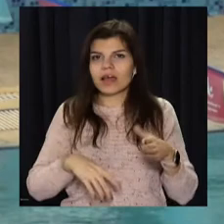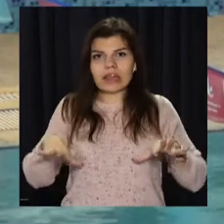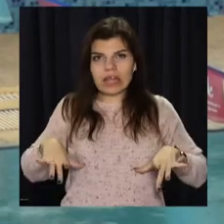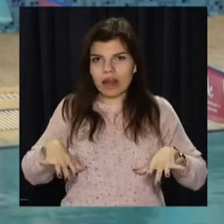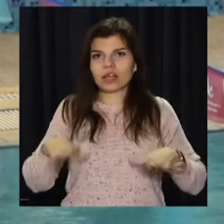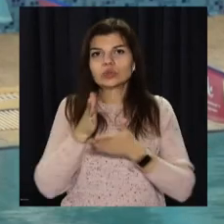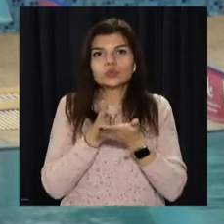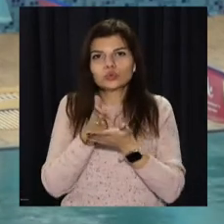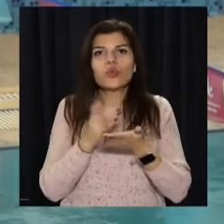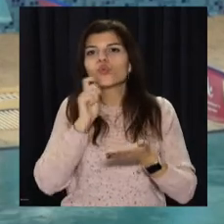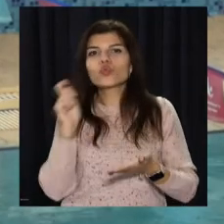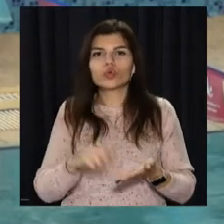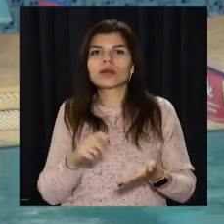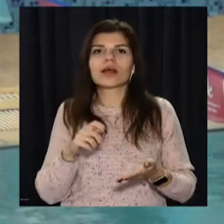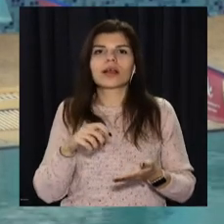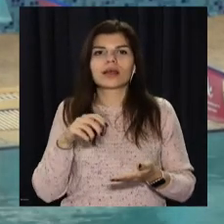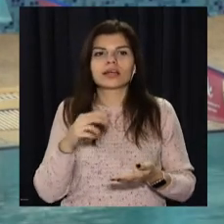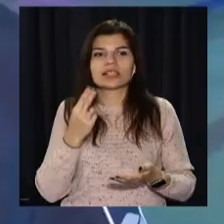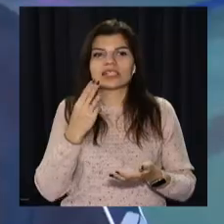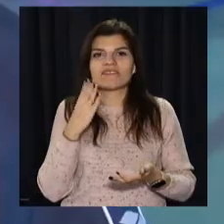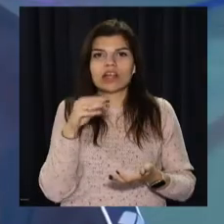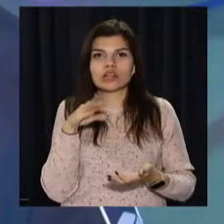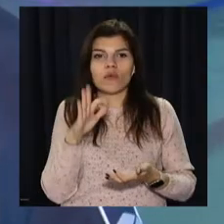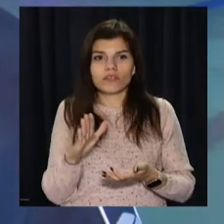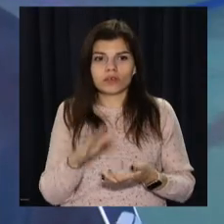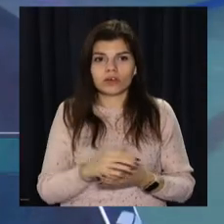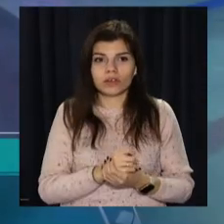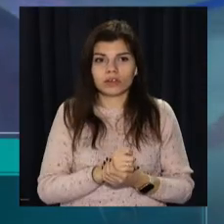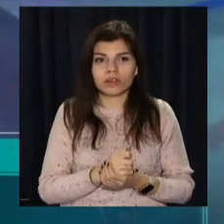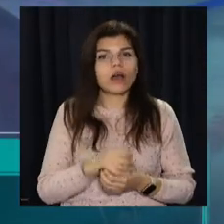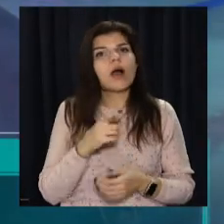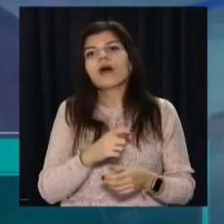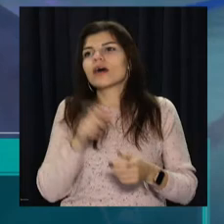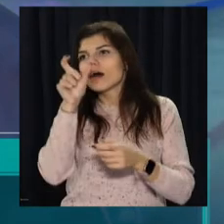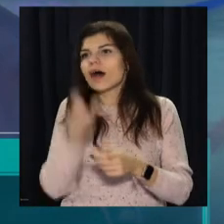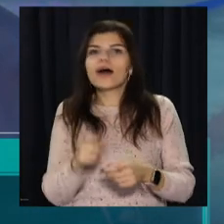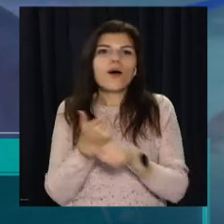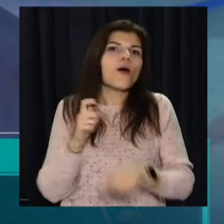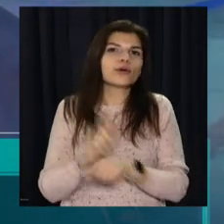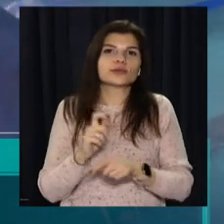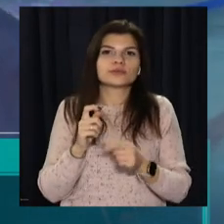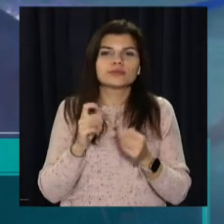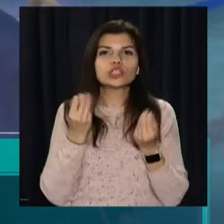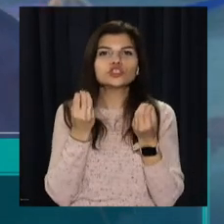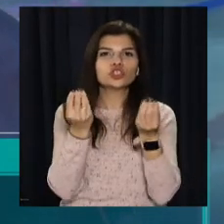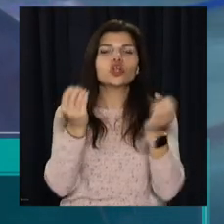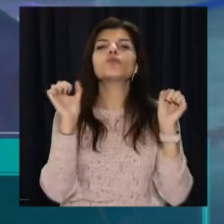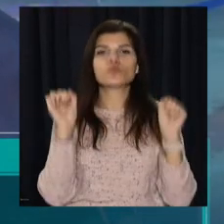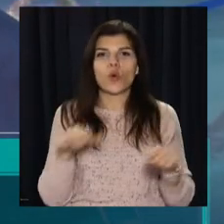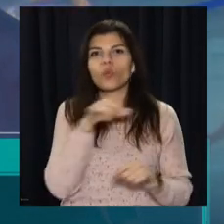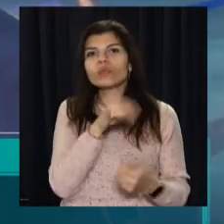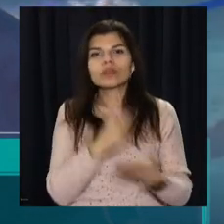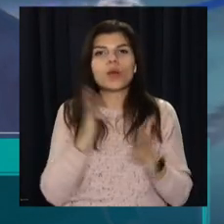наставник, заслужений тренер України Олег Цветов. Вона не вичерпана. І у неї є